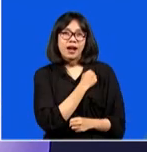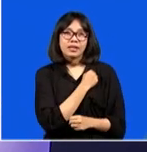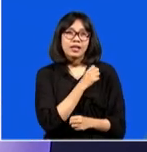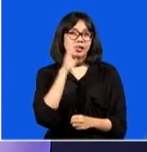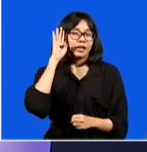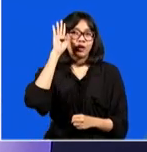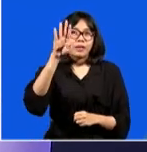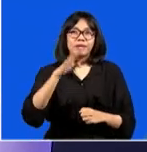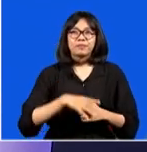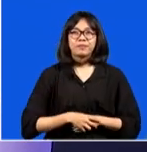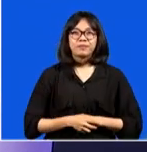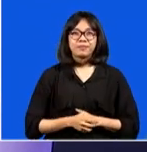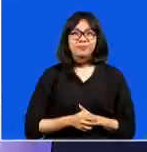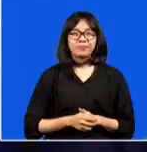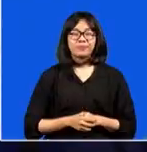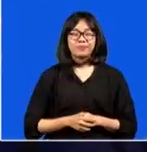kedepannya